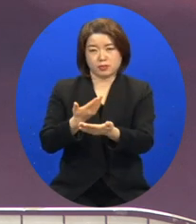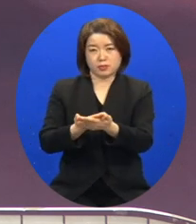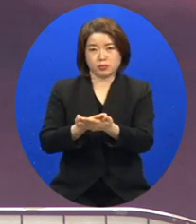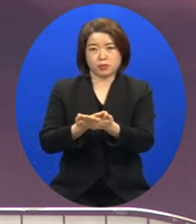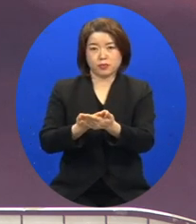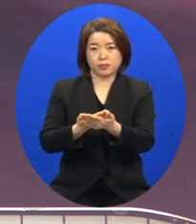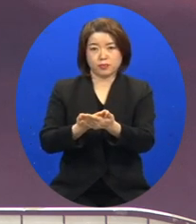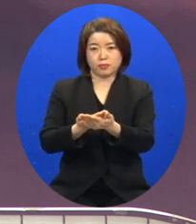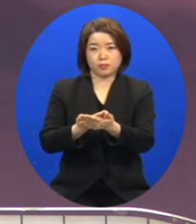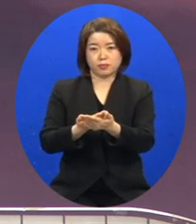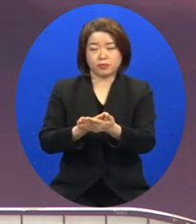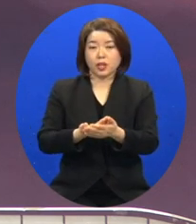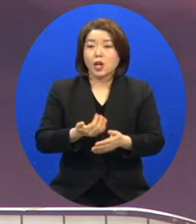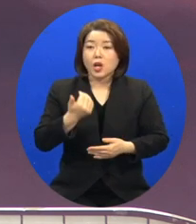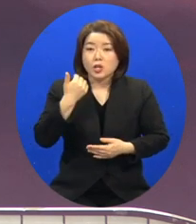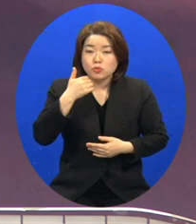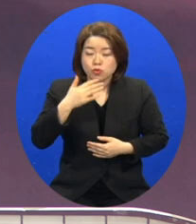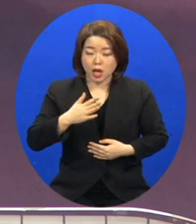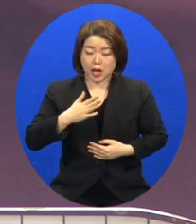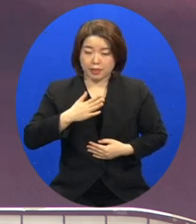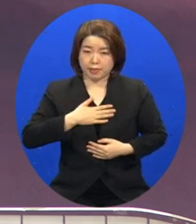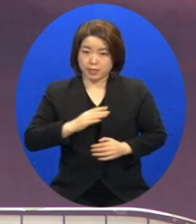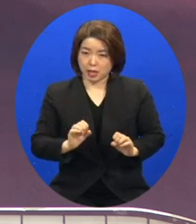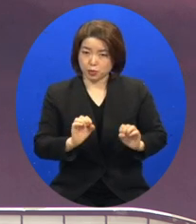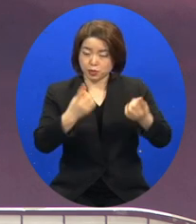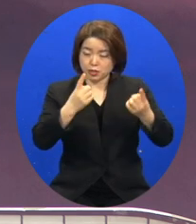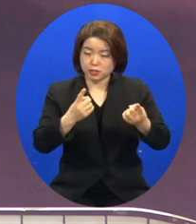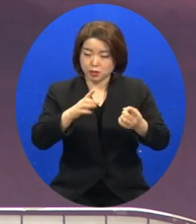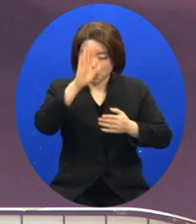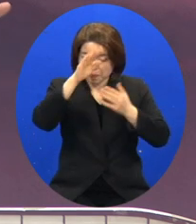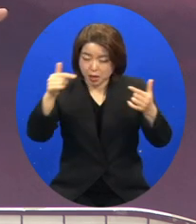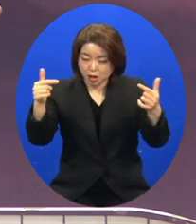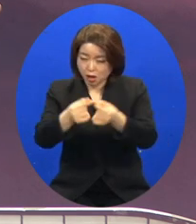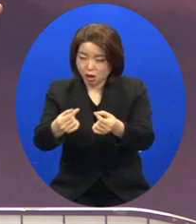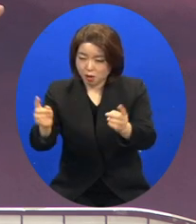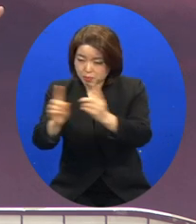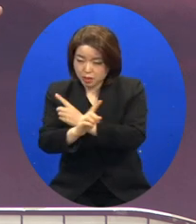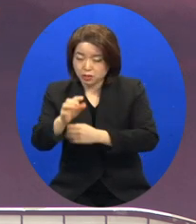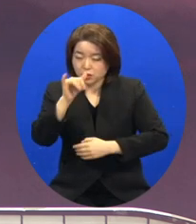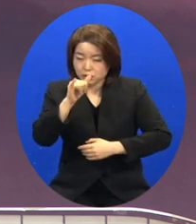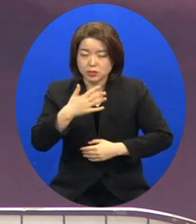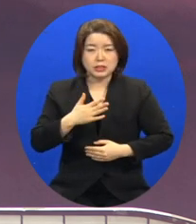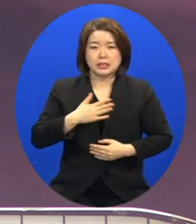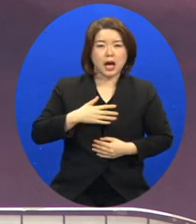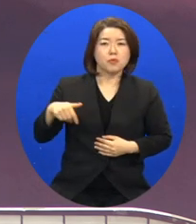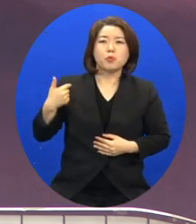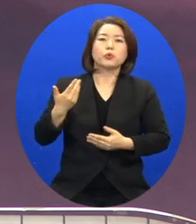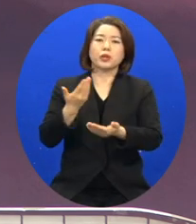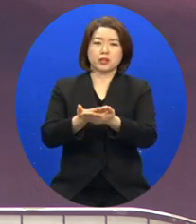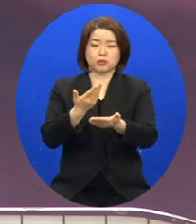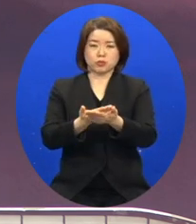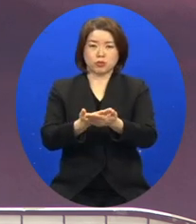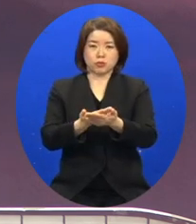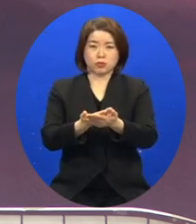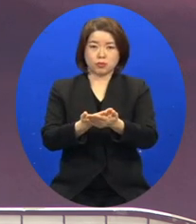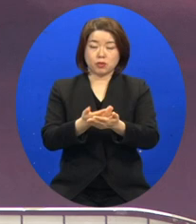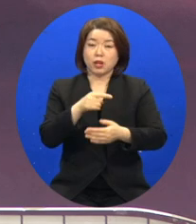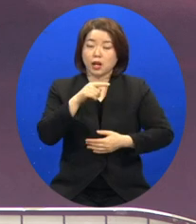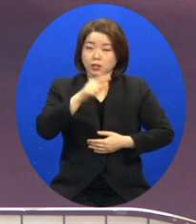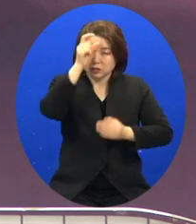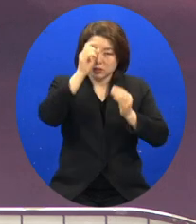누가 나로 인해서 고침 을 받았는지 나는 모르게 해주세요 그래서 그 기도가